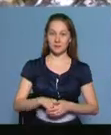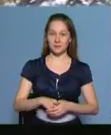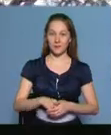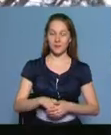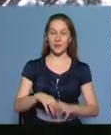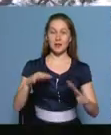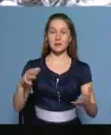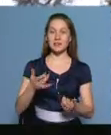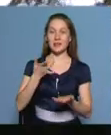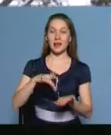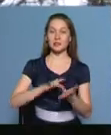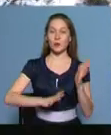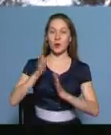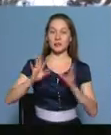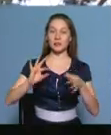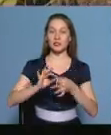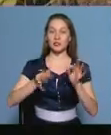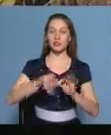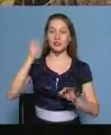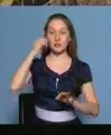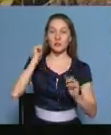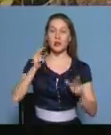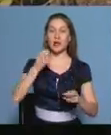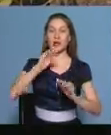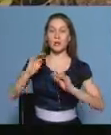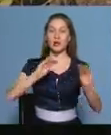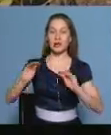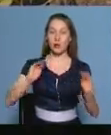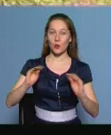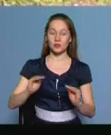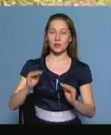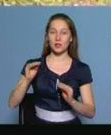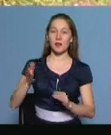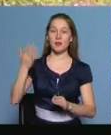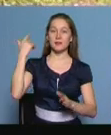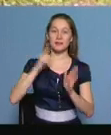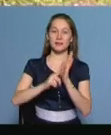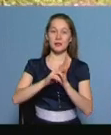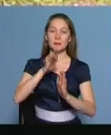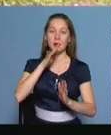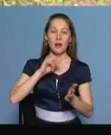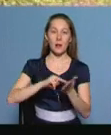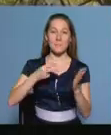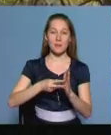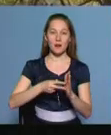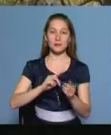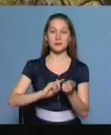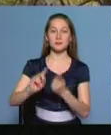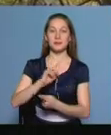Спасти городской лес. В Ижевске думают, как благоустроить лесополосы, высаженные 70 лет назад по сталинскому плану преобразования природы.